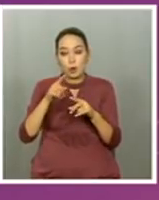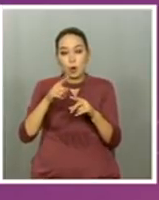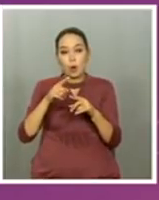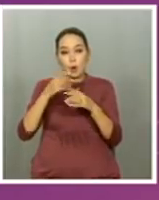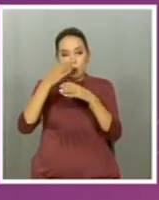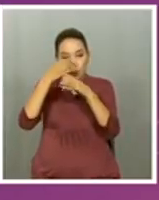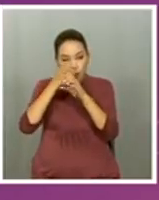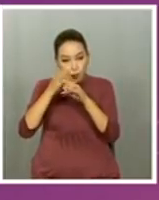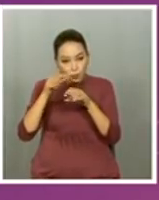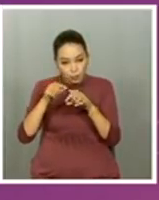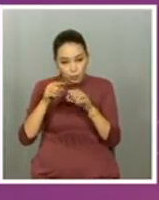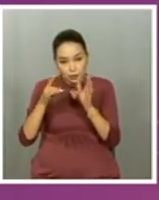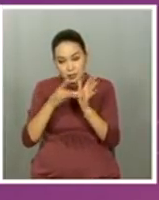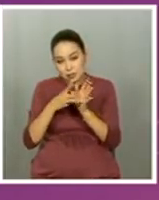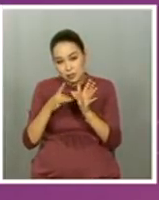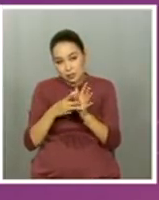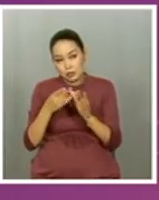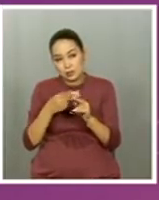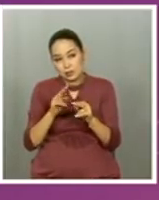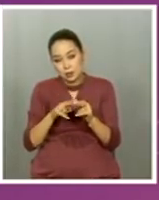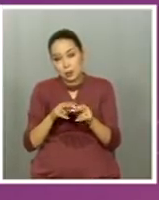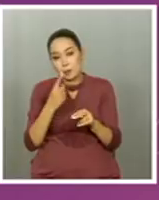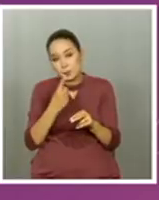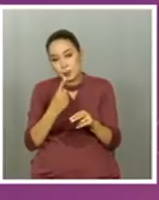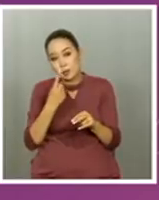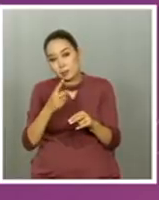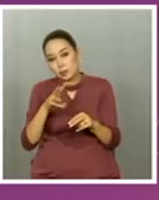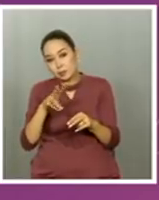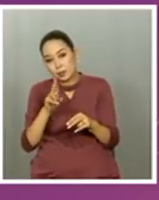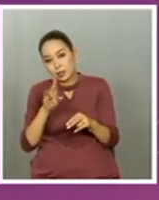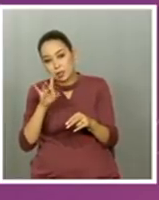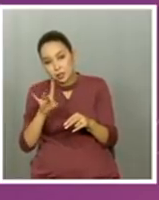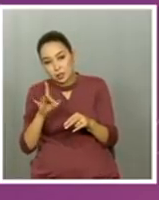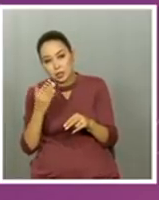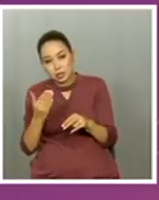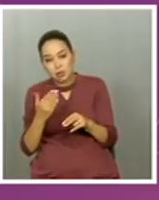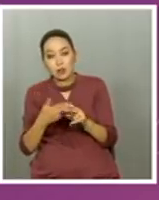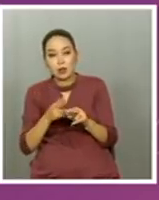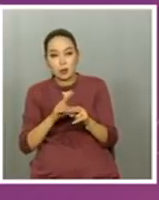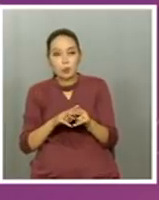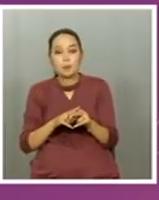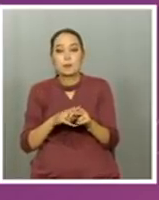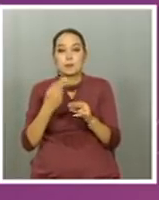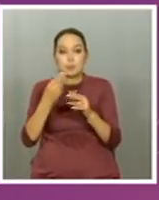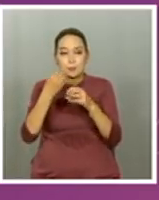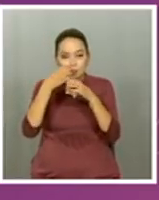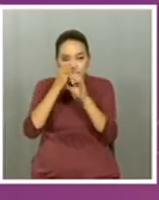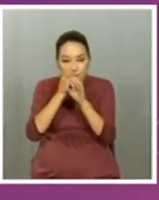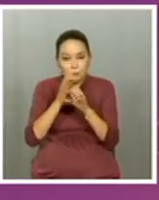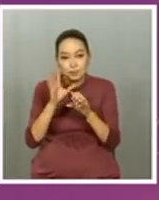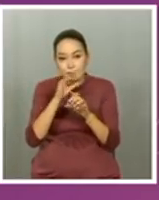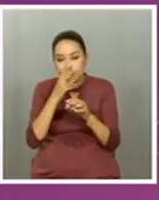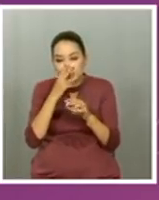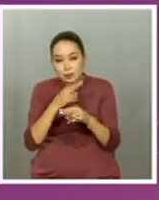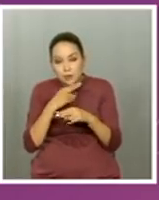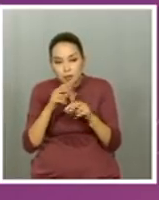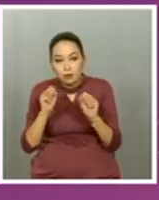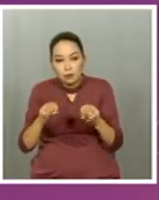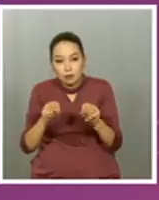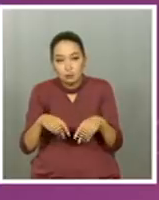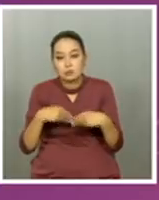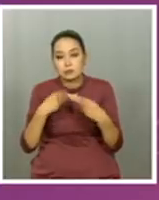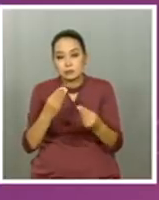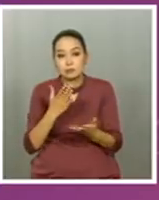жүзінде бір-бірінен 1 микрометрден артық қашықтықта олардың бөлшектерін ажыратып, бақылауға мүмкіндік береді деген